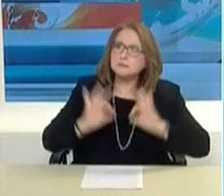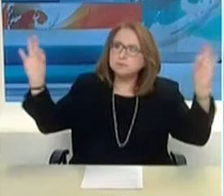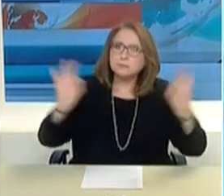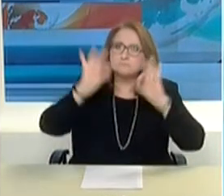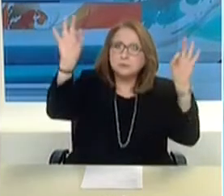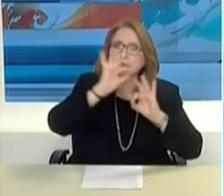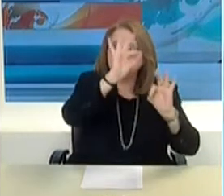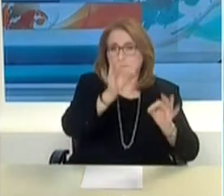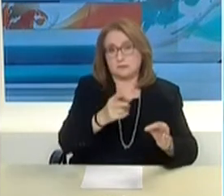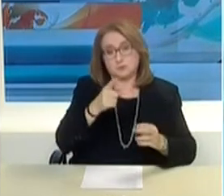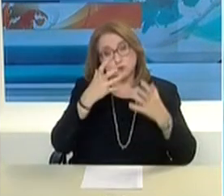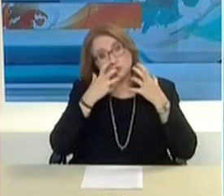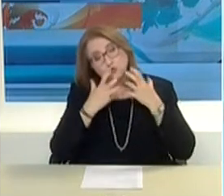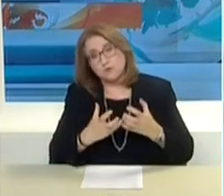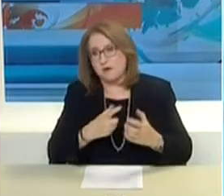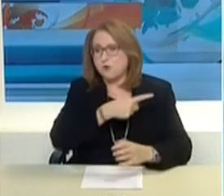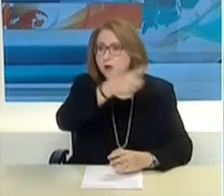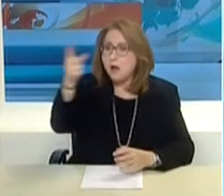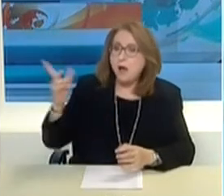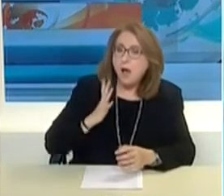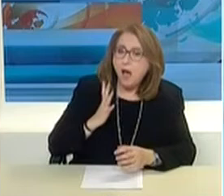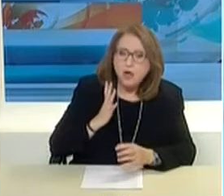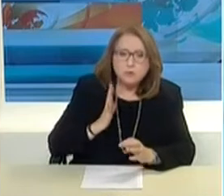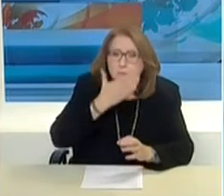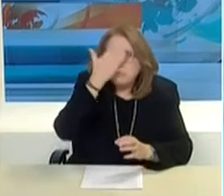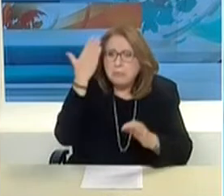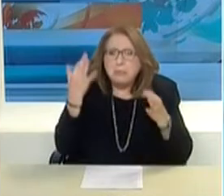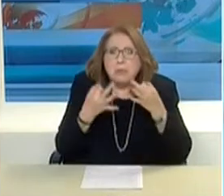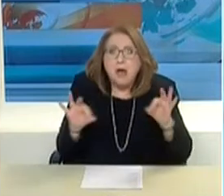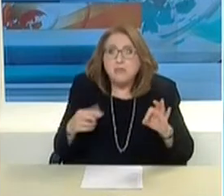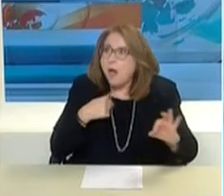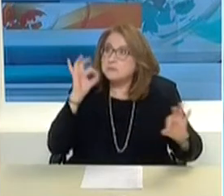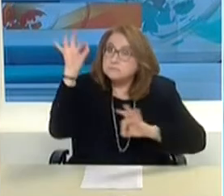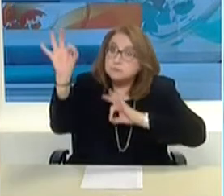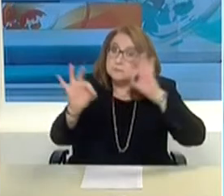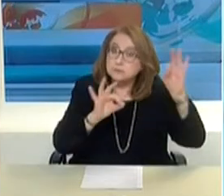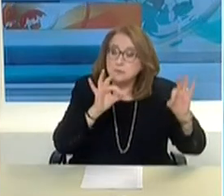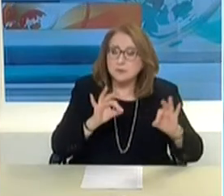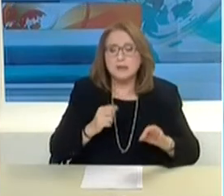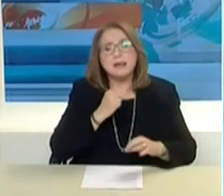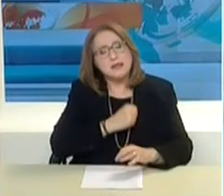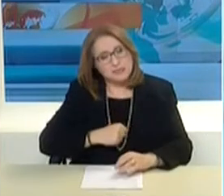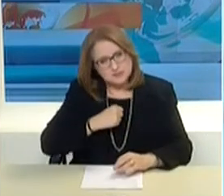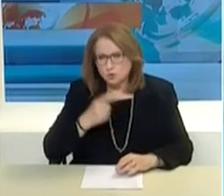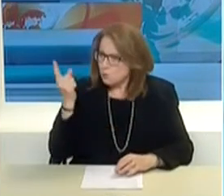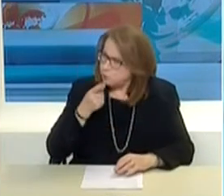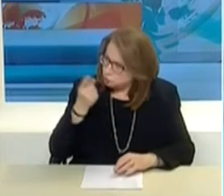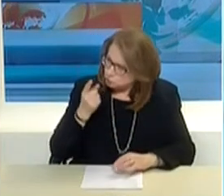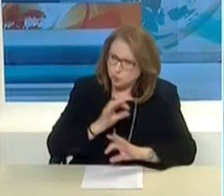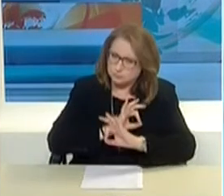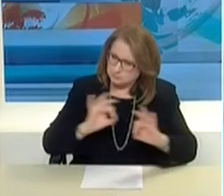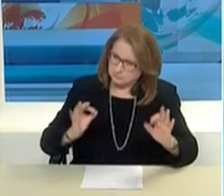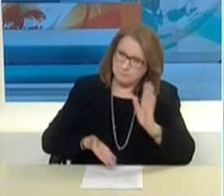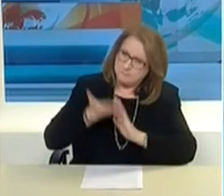έχει για την υγεία των πολιτών στις περιοχές που πάνε. Η πλειοψηφία τηρεί τους κανόνες. Αλλά δυστυχώς κάποιοι, δείχνοντας